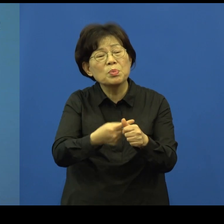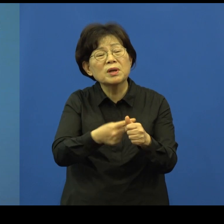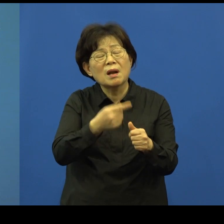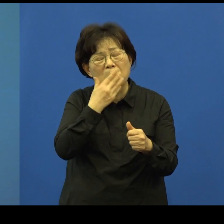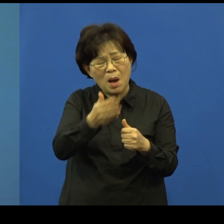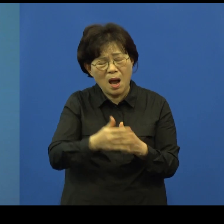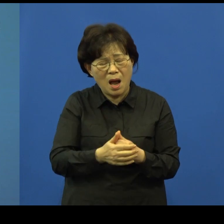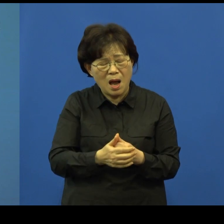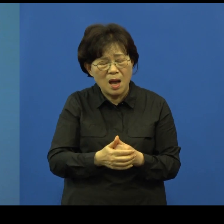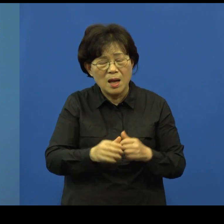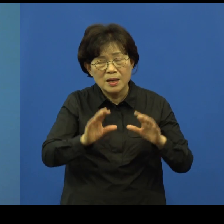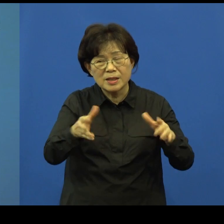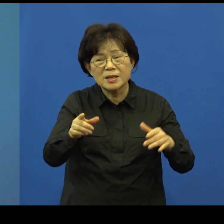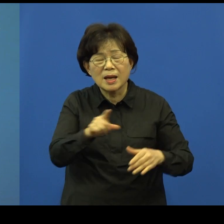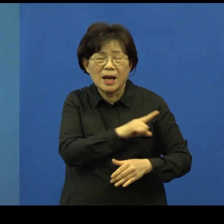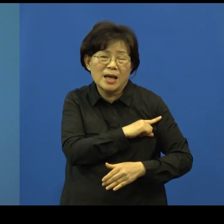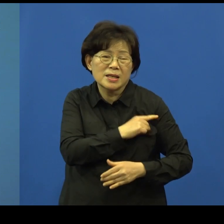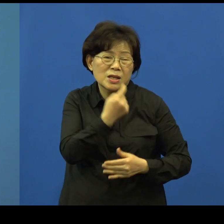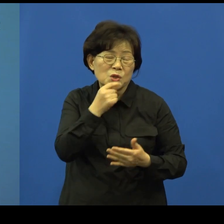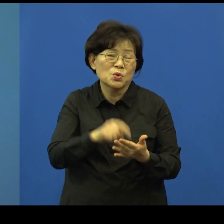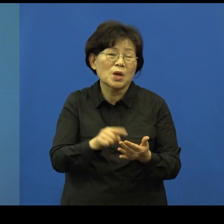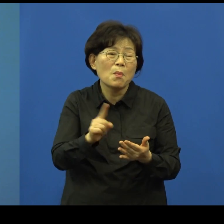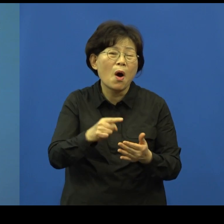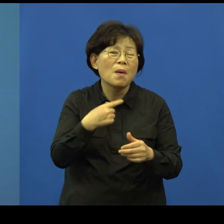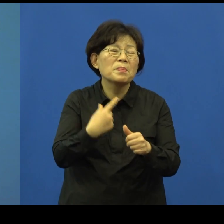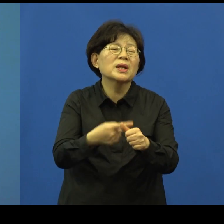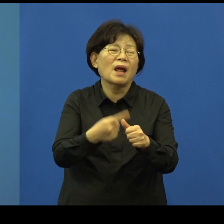세상에 가장 쉬운 게 비난이에요.